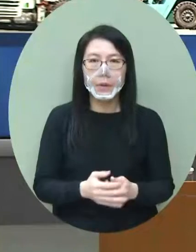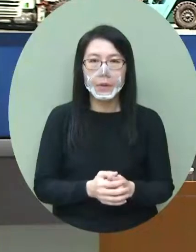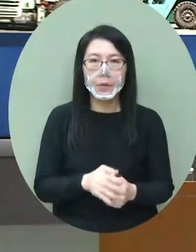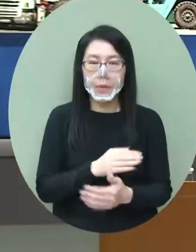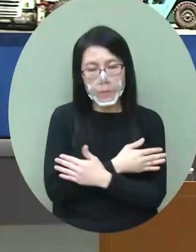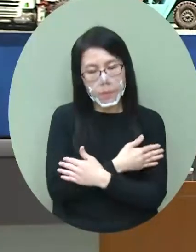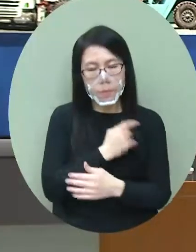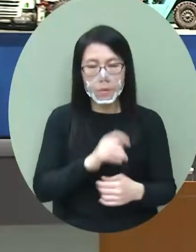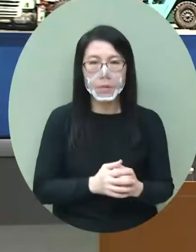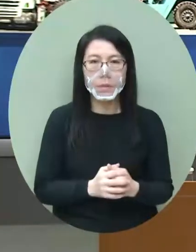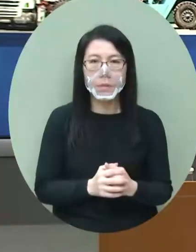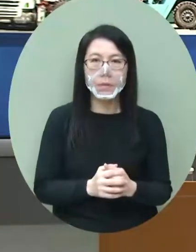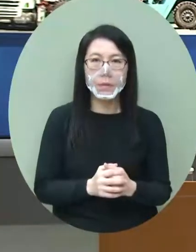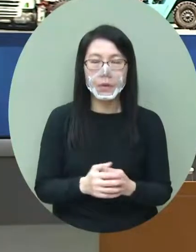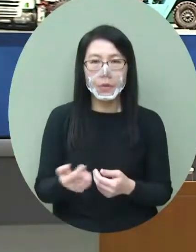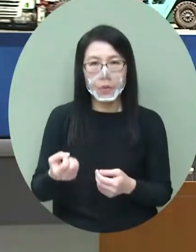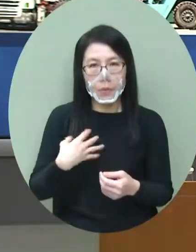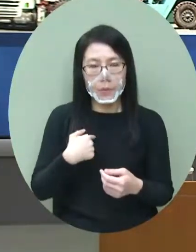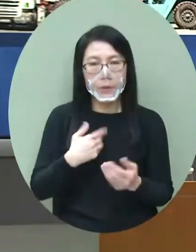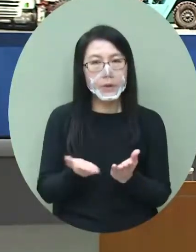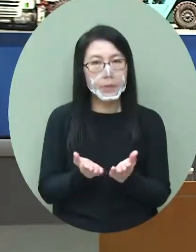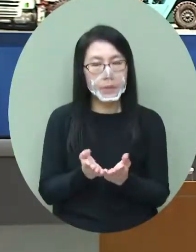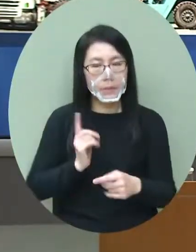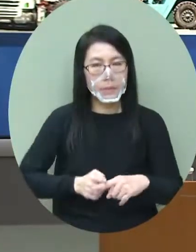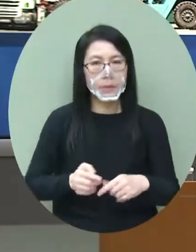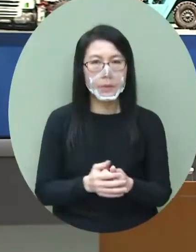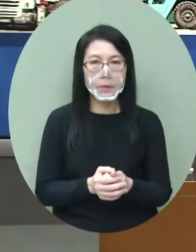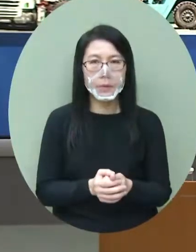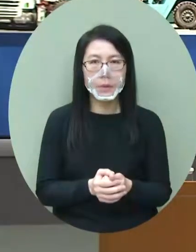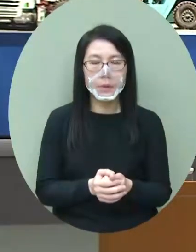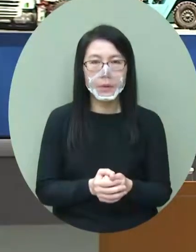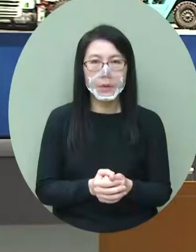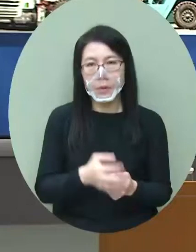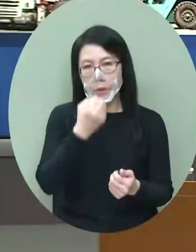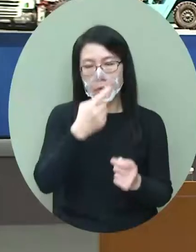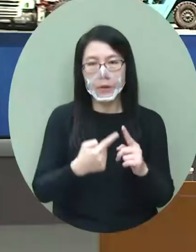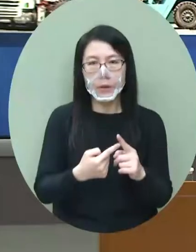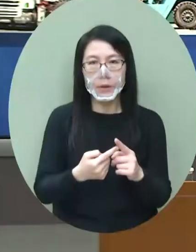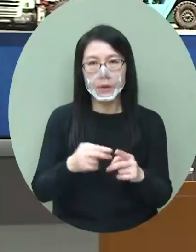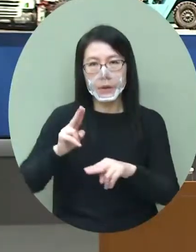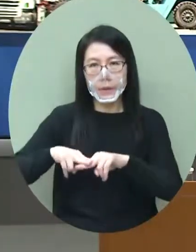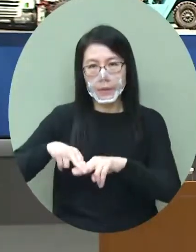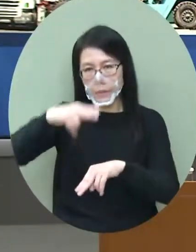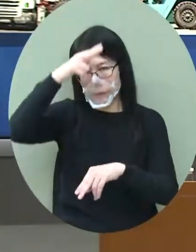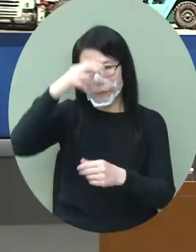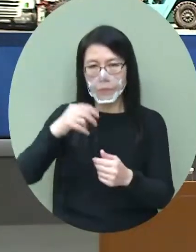保证，还有香港市民保证，就中央政府就是一直在支持我们。